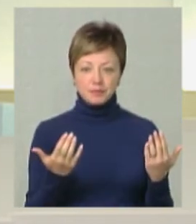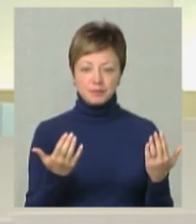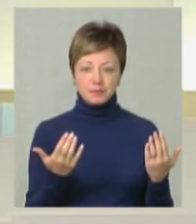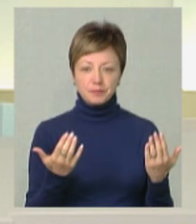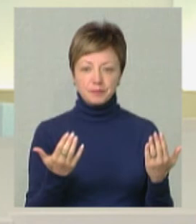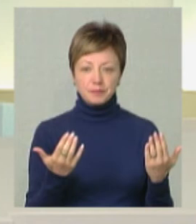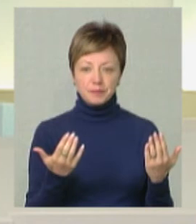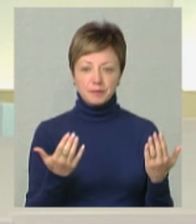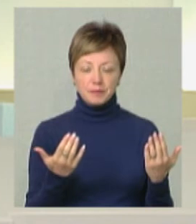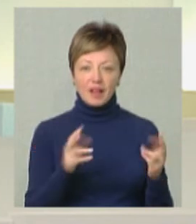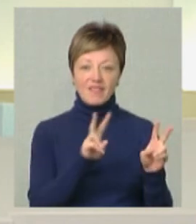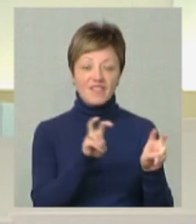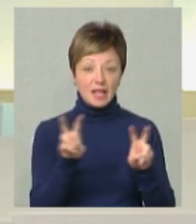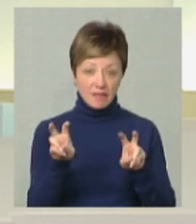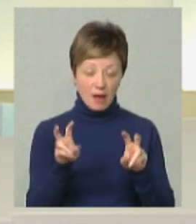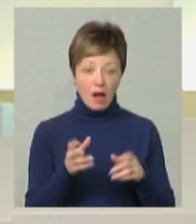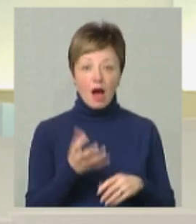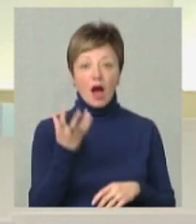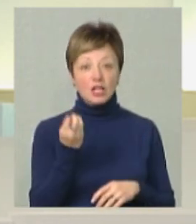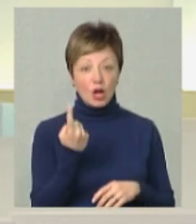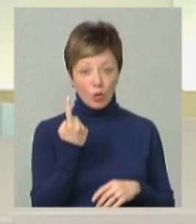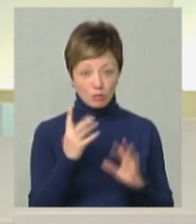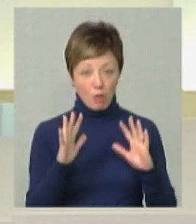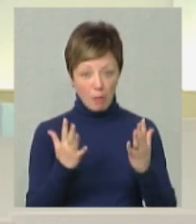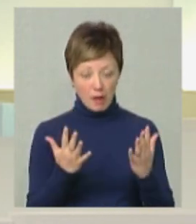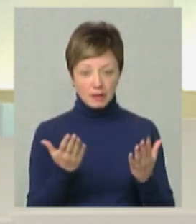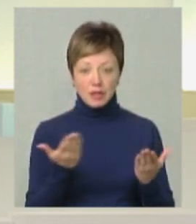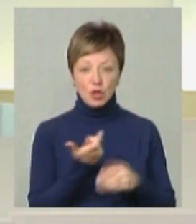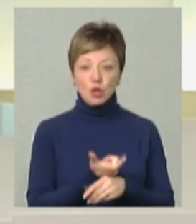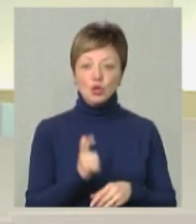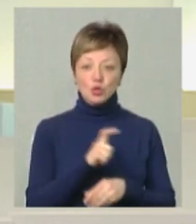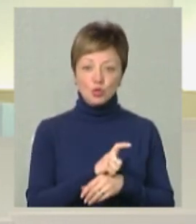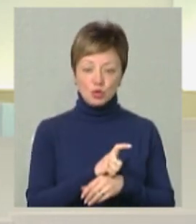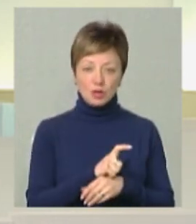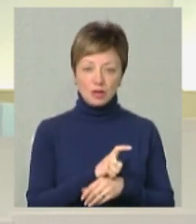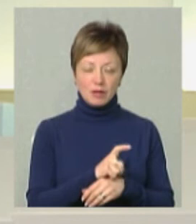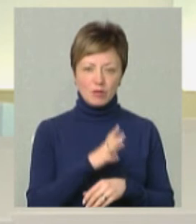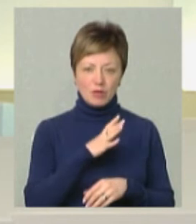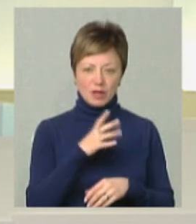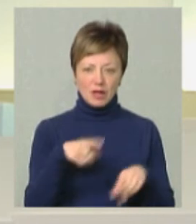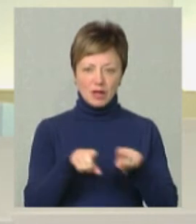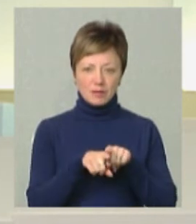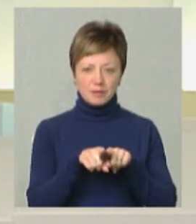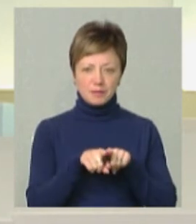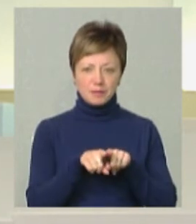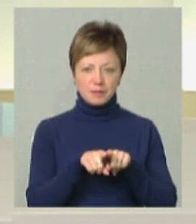різних культиварів чи різних видів. А ще один момент, який дуже кричучий був і дуже такий,